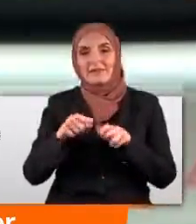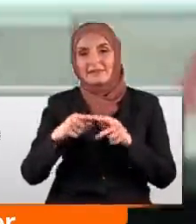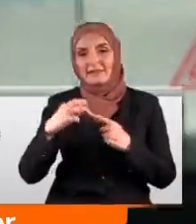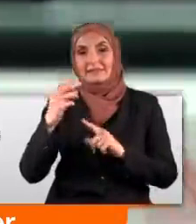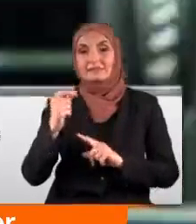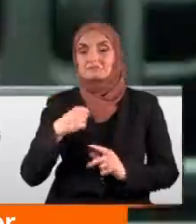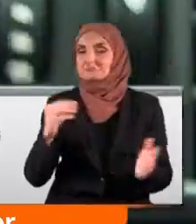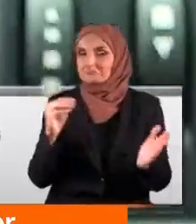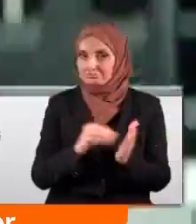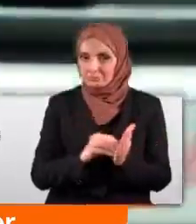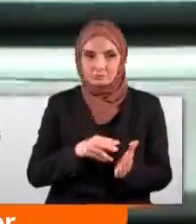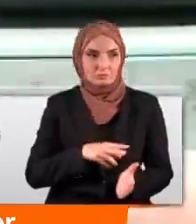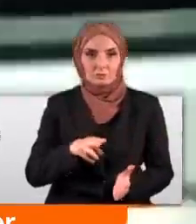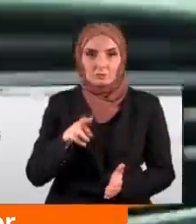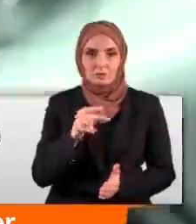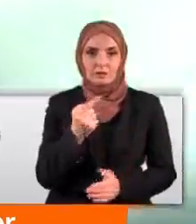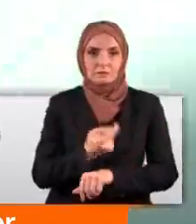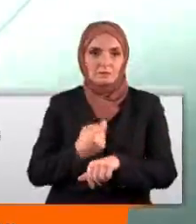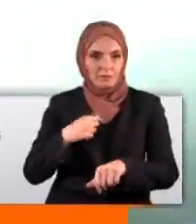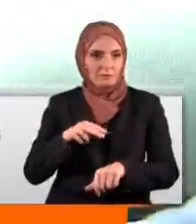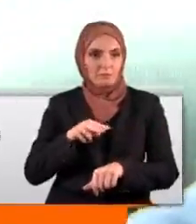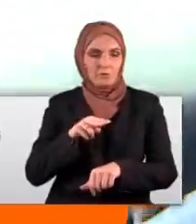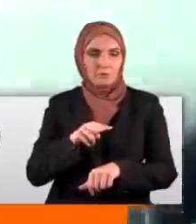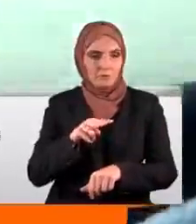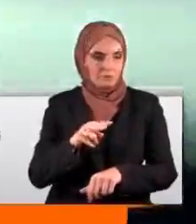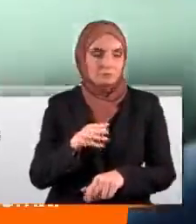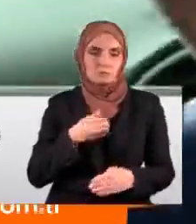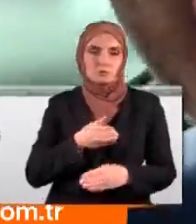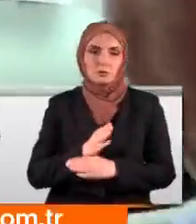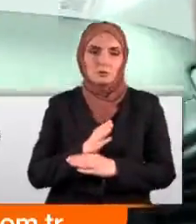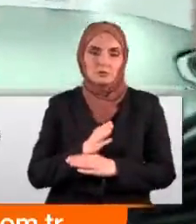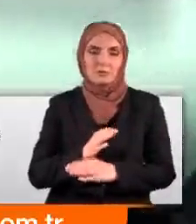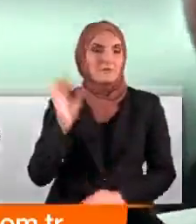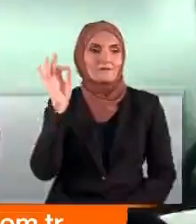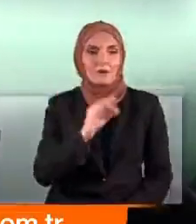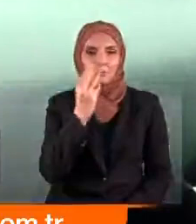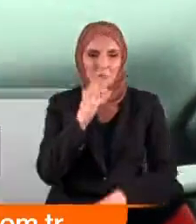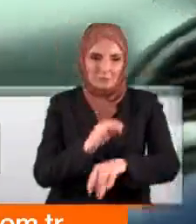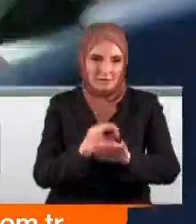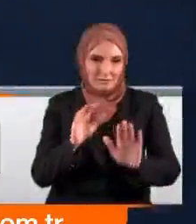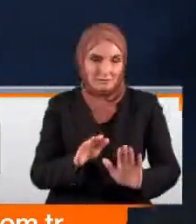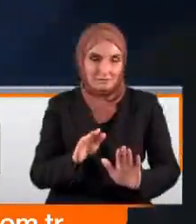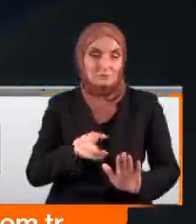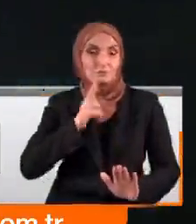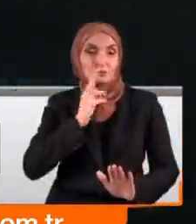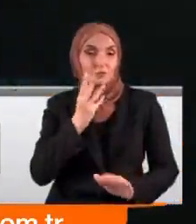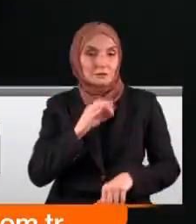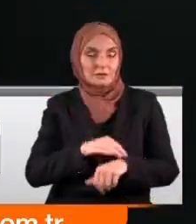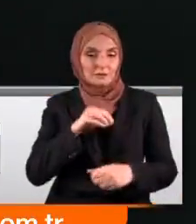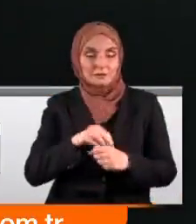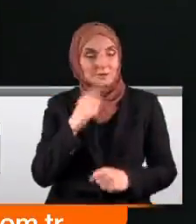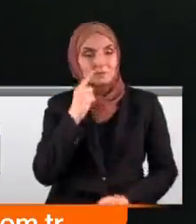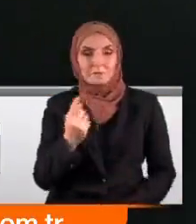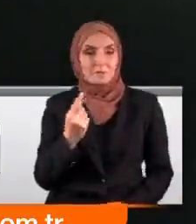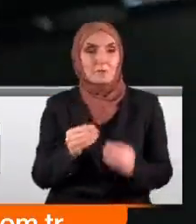yanlış yönle karşılaşmadık. Artık varışımıza da 3 dakika kaldı. Bakalım son 3 dakikada herhangi bir